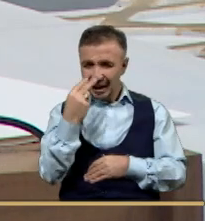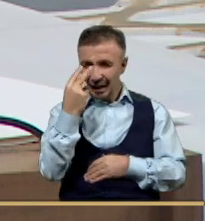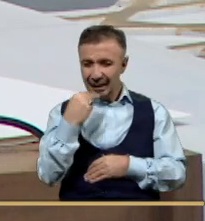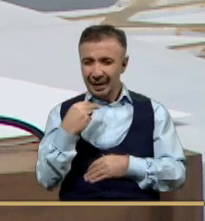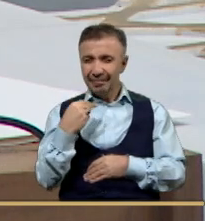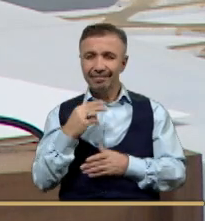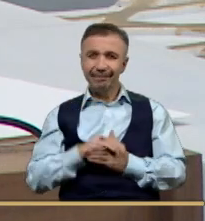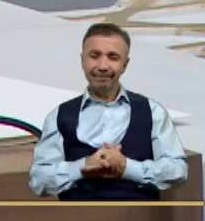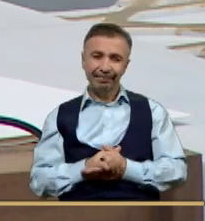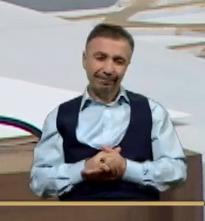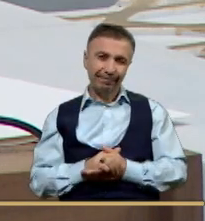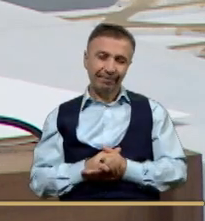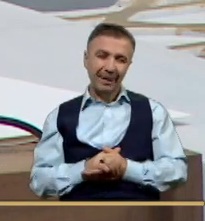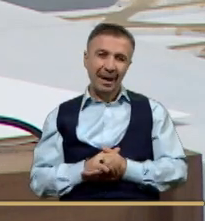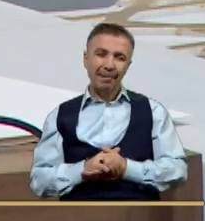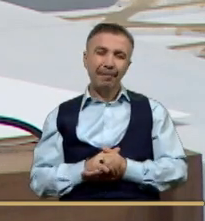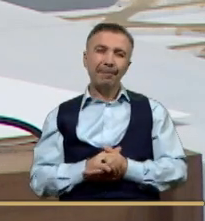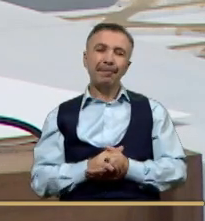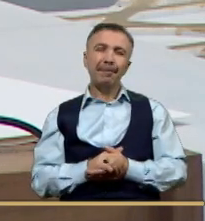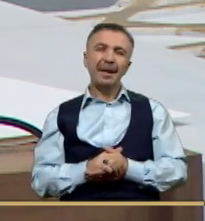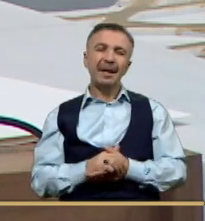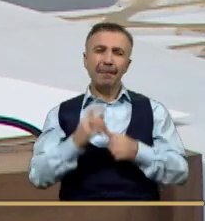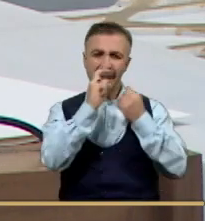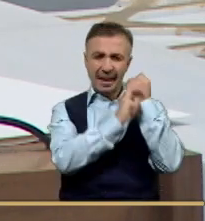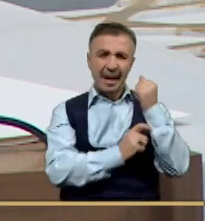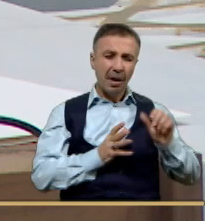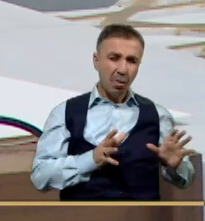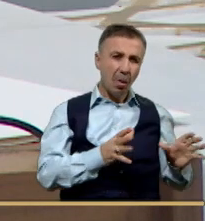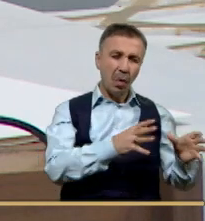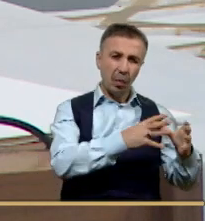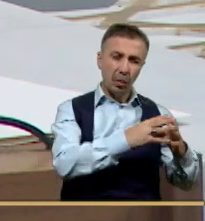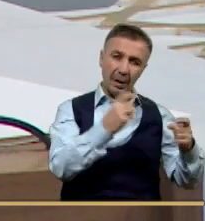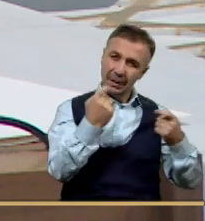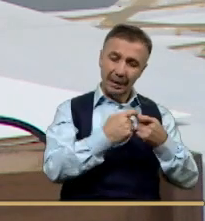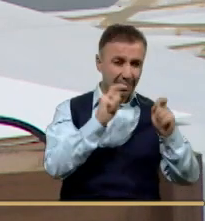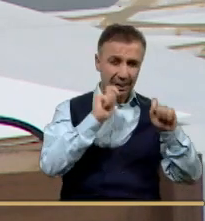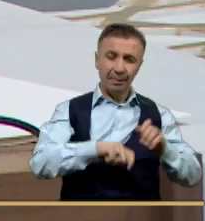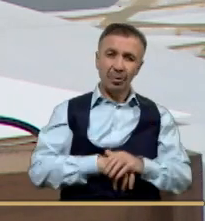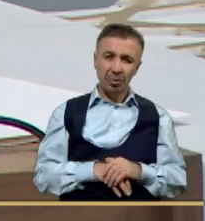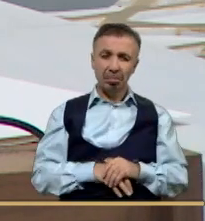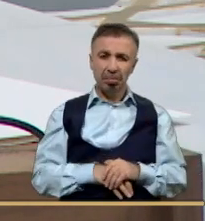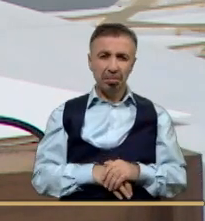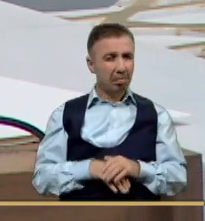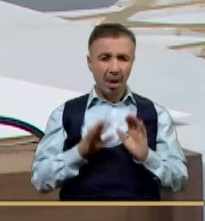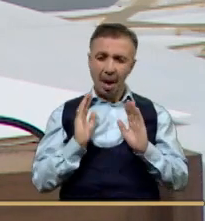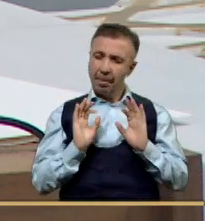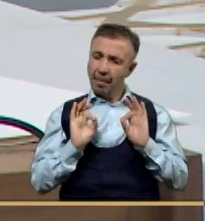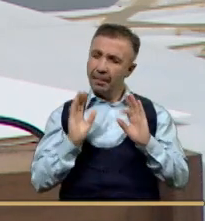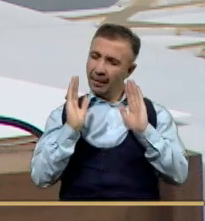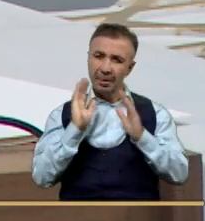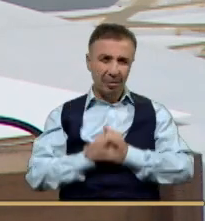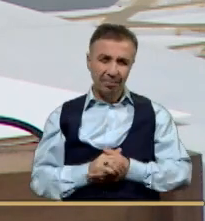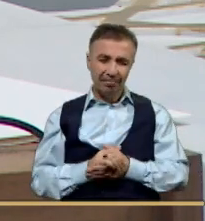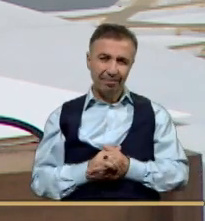devam eden bir örgütle, terör örgütüyle karşı karşıyayız. Ve sınırlarımıza